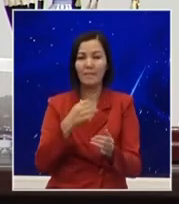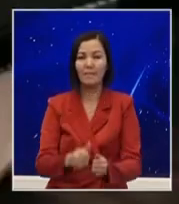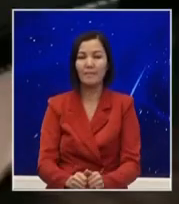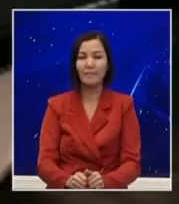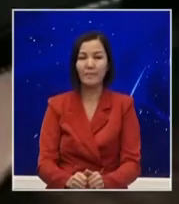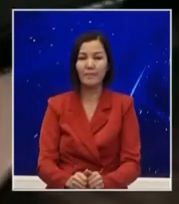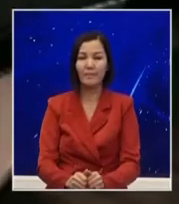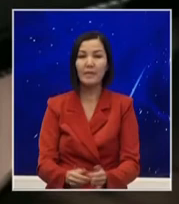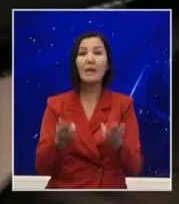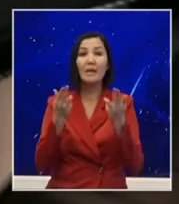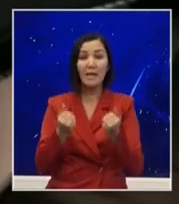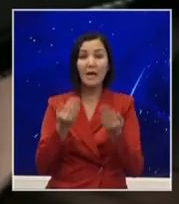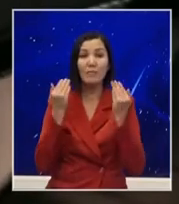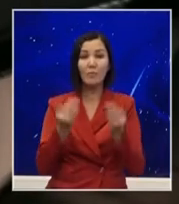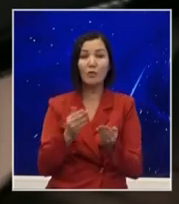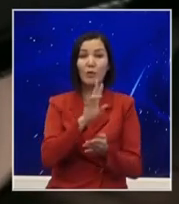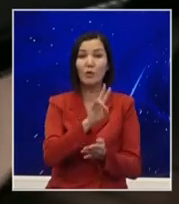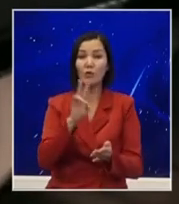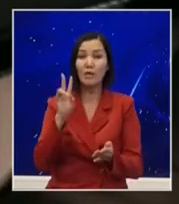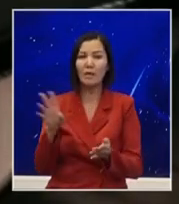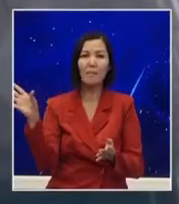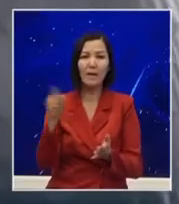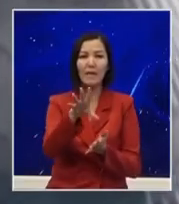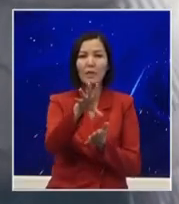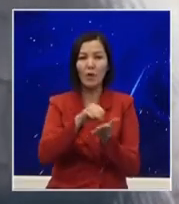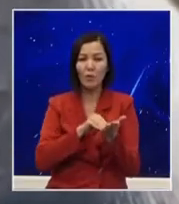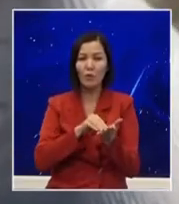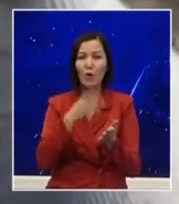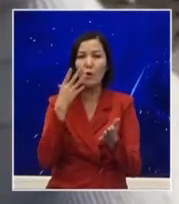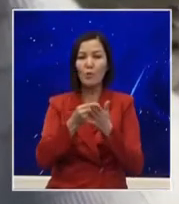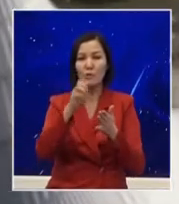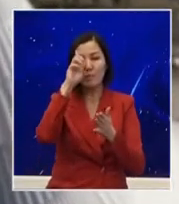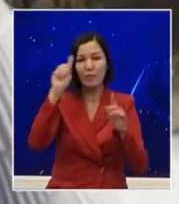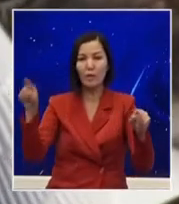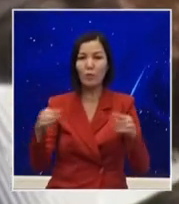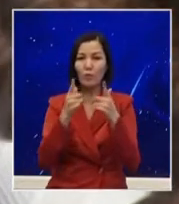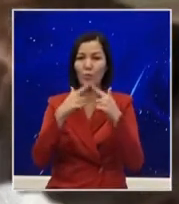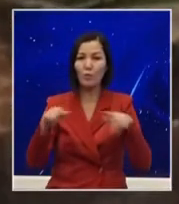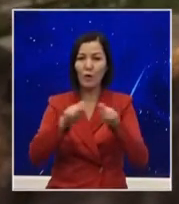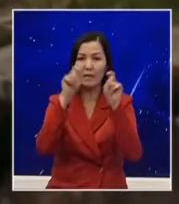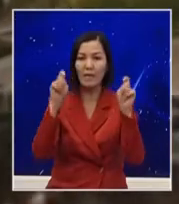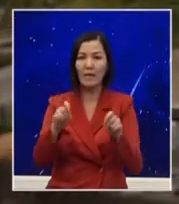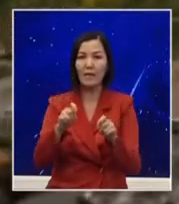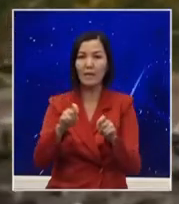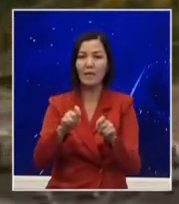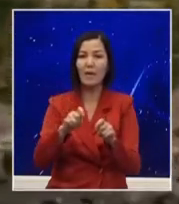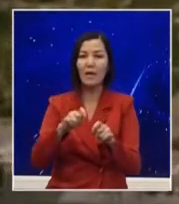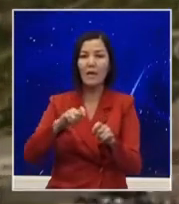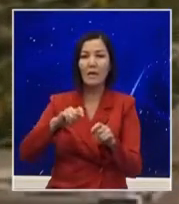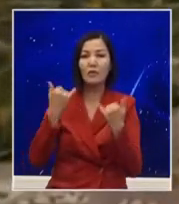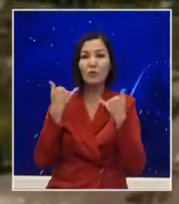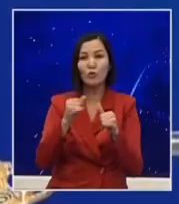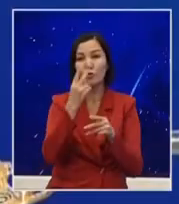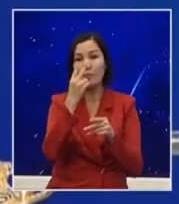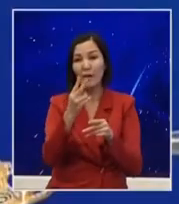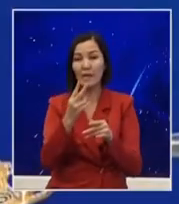отырамын. Бүгінде елбасы көпке үлгі. Өз іргетасын қалаған егемен елге дос сүйсініп, дұшпан күйіне қарайды. Тәуелсіздіктің